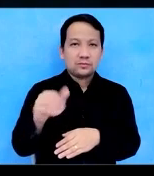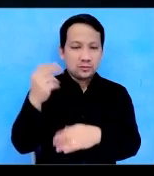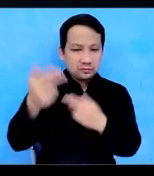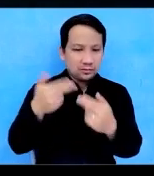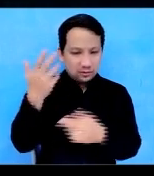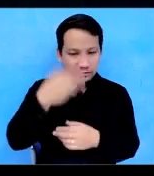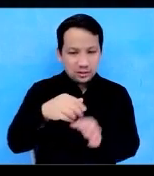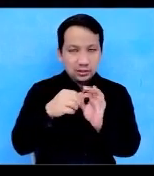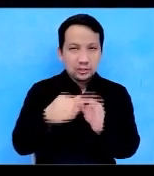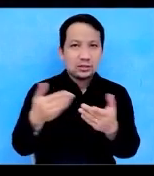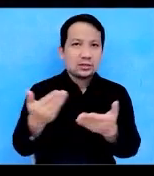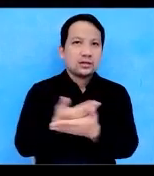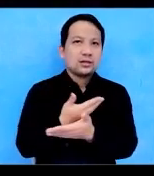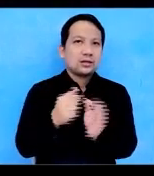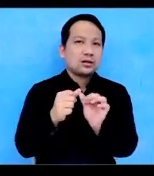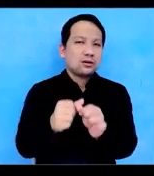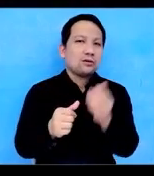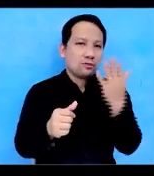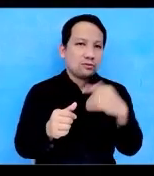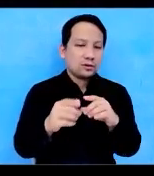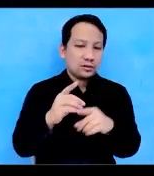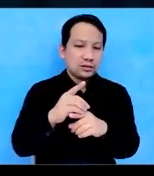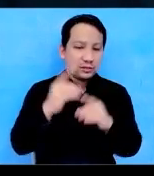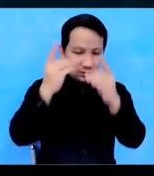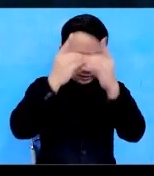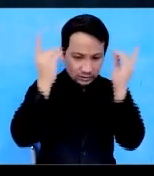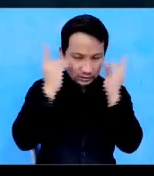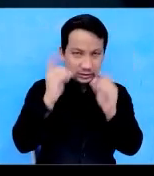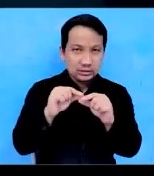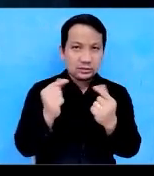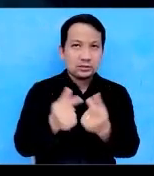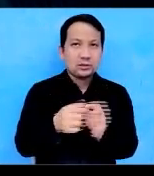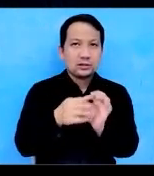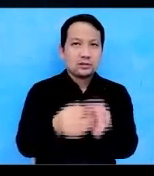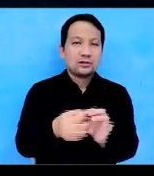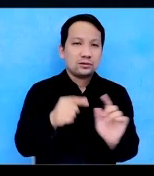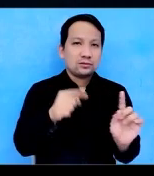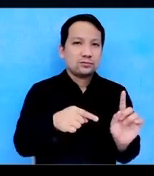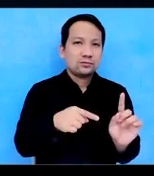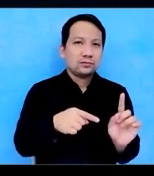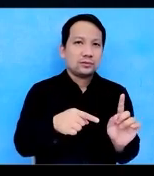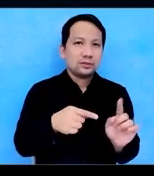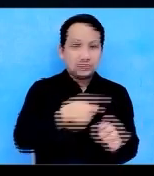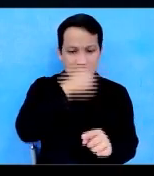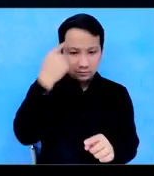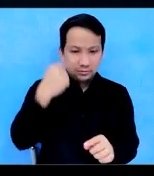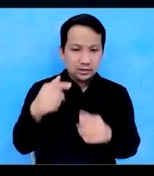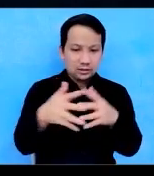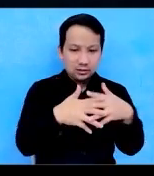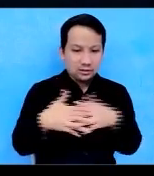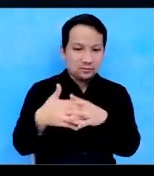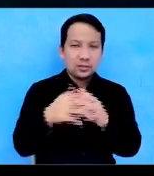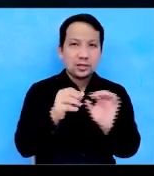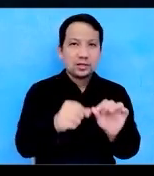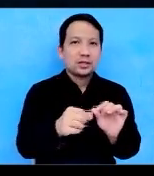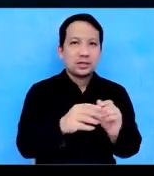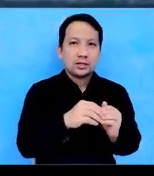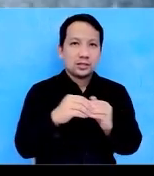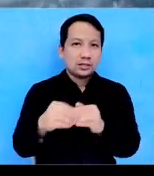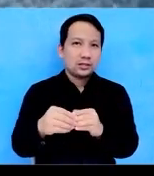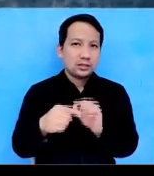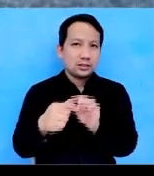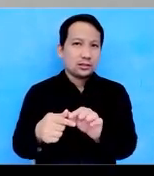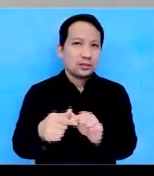bagong bersyon na ito ng Disney classic film, lalo na't isang Black American ang gaganap sa iconic lead character